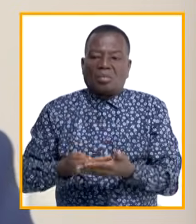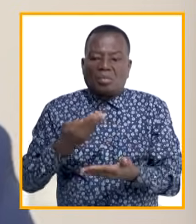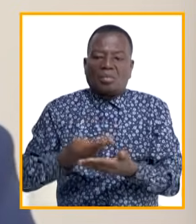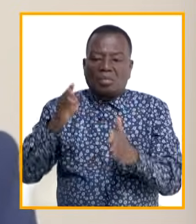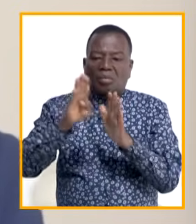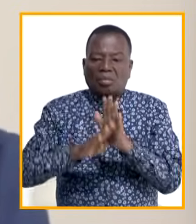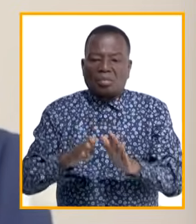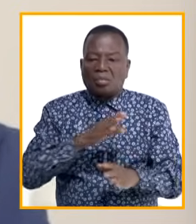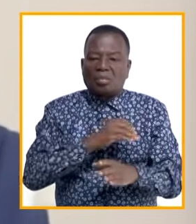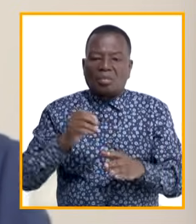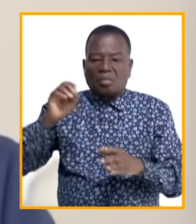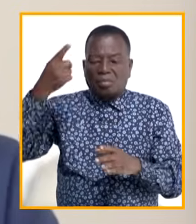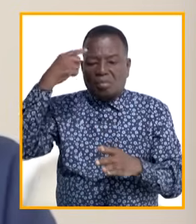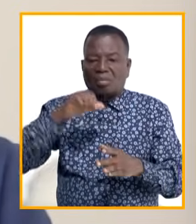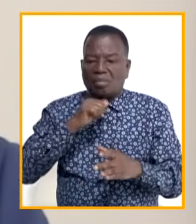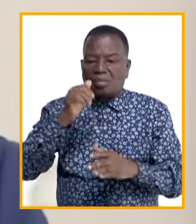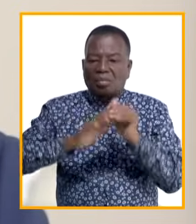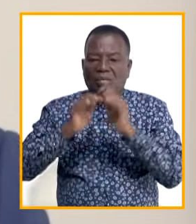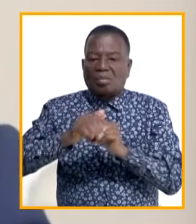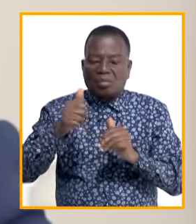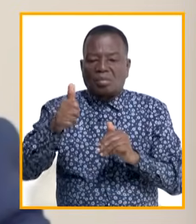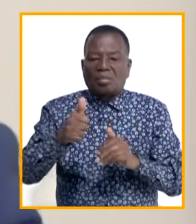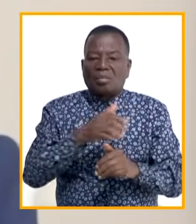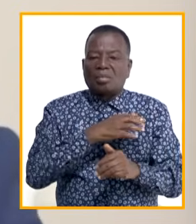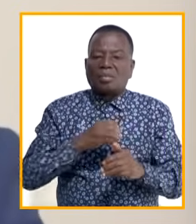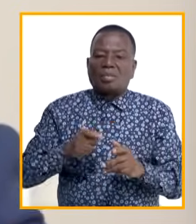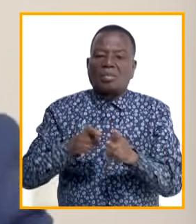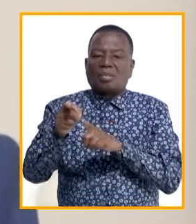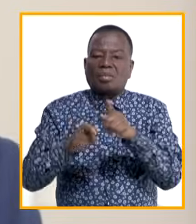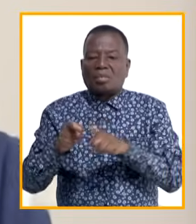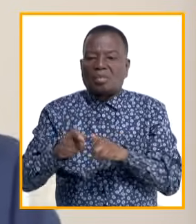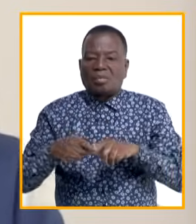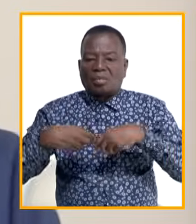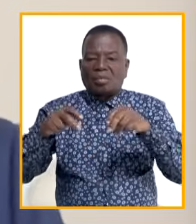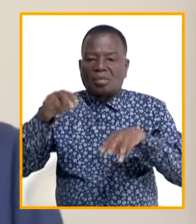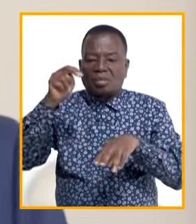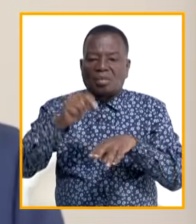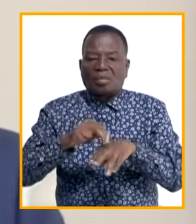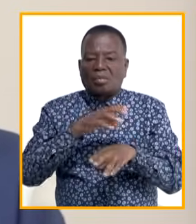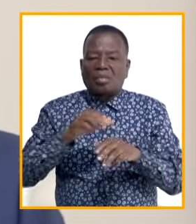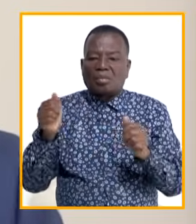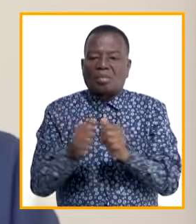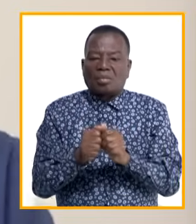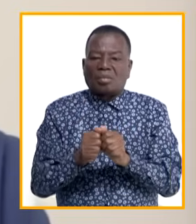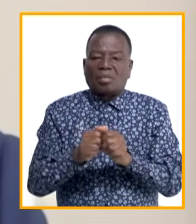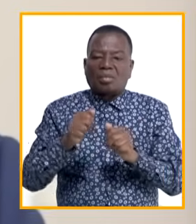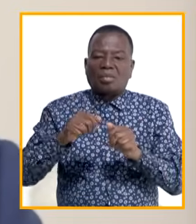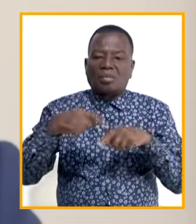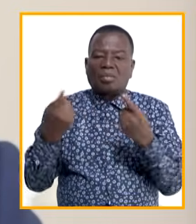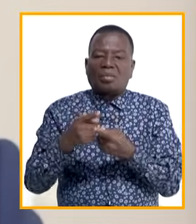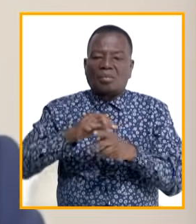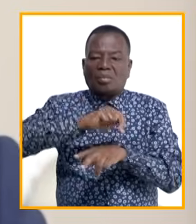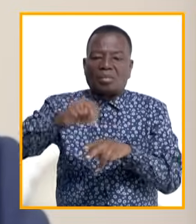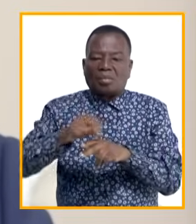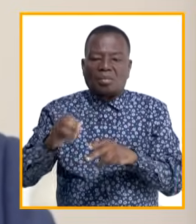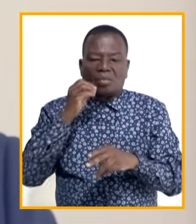projets par le secteur privé, puisque l'État n'a pas vocation à construire lui-même, et pour gérer l'aspect commercialisation à travers l'Agence nationale de l'habitat, pour